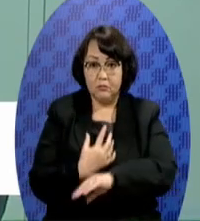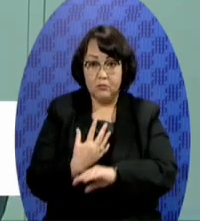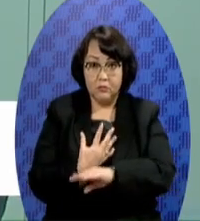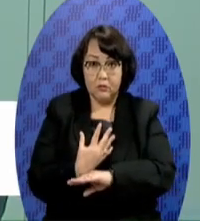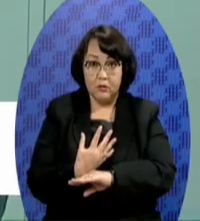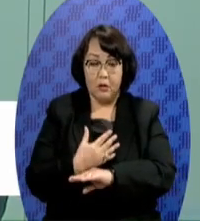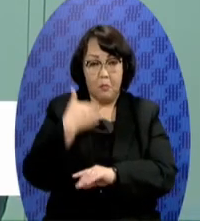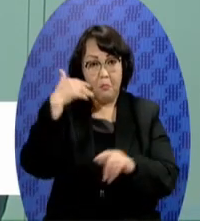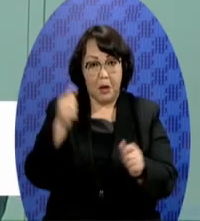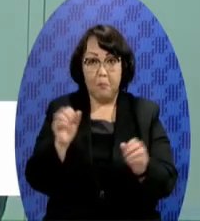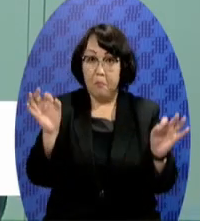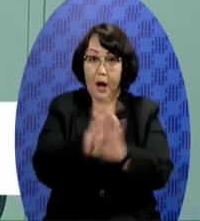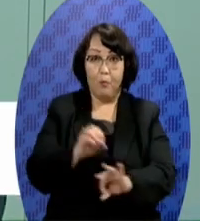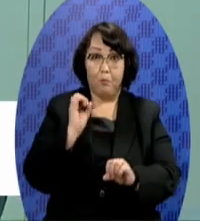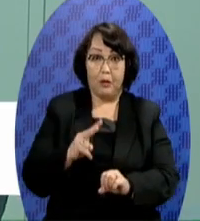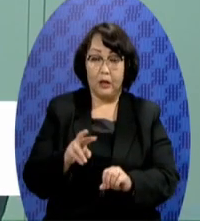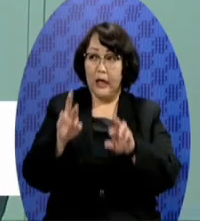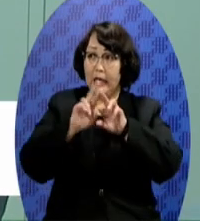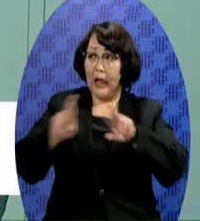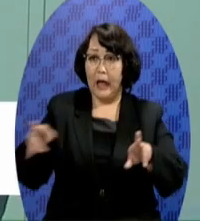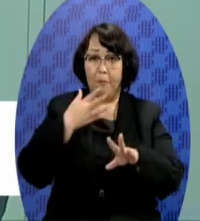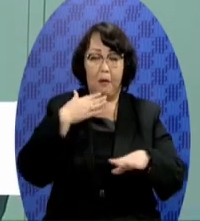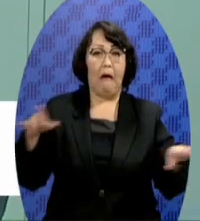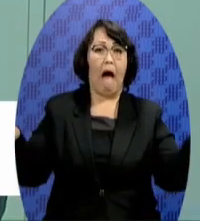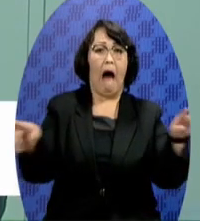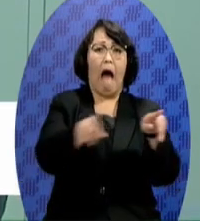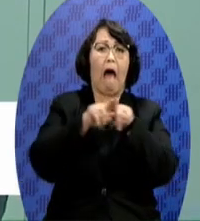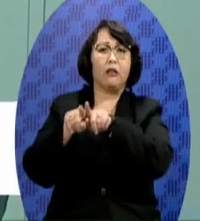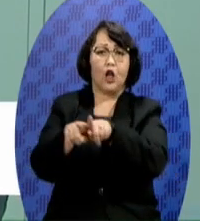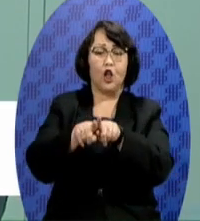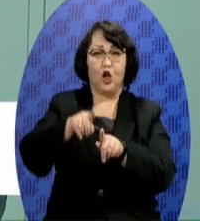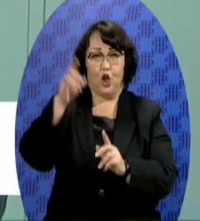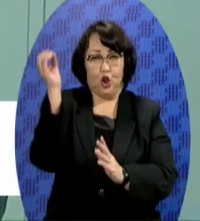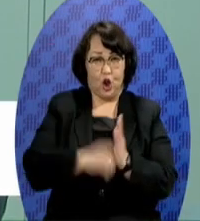ялгараага мэдхий байл шүү дээ. Энэ ялгаа чинь биднийг өнөөдөр